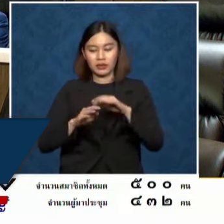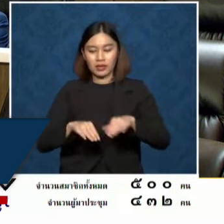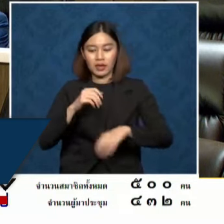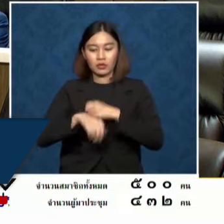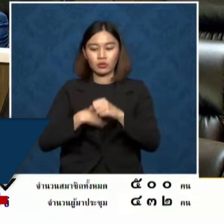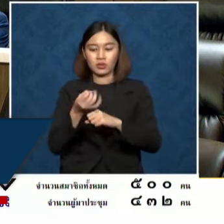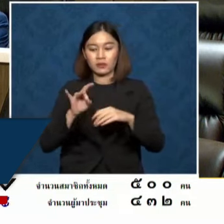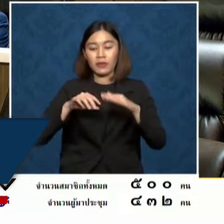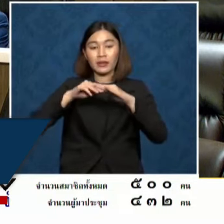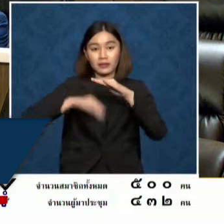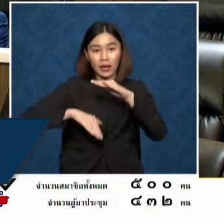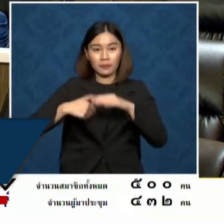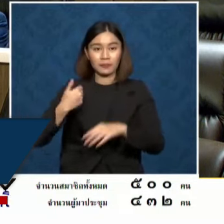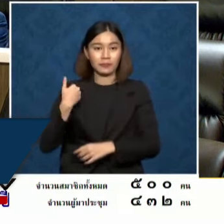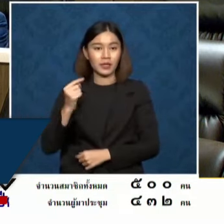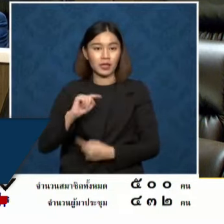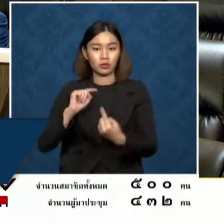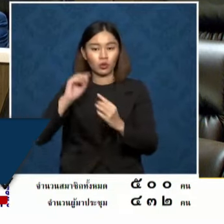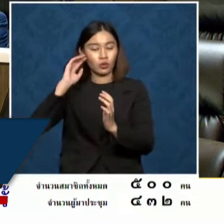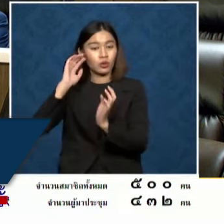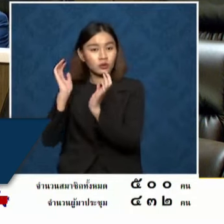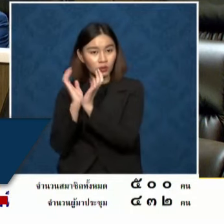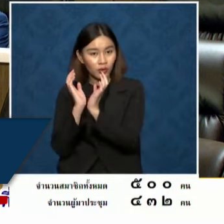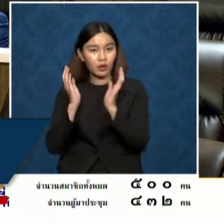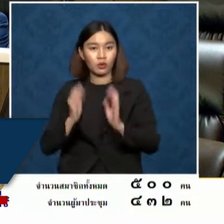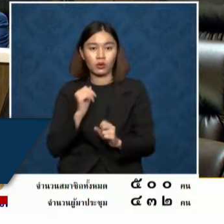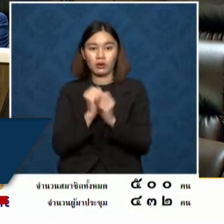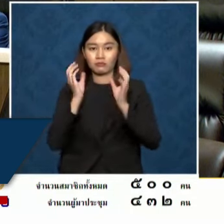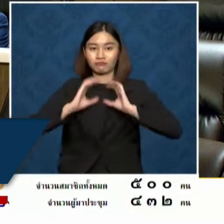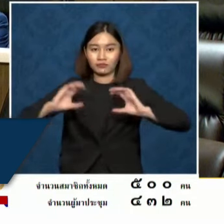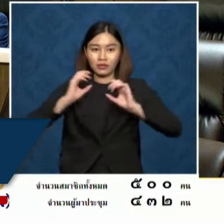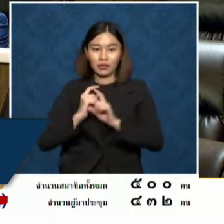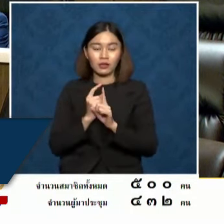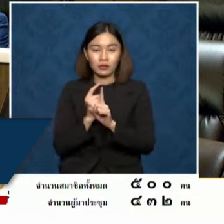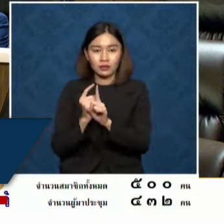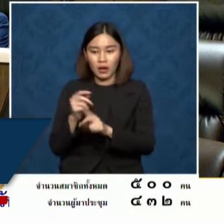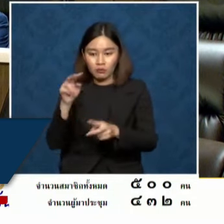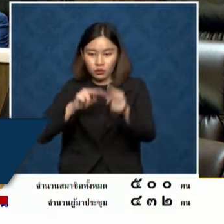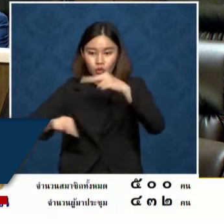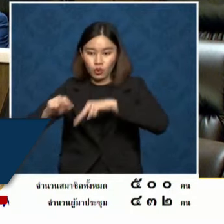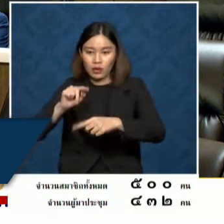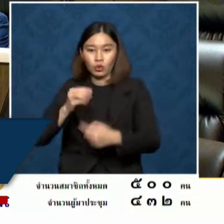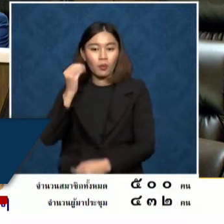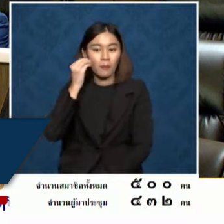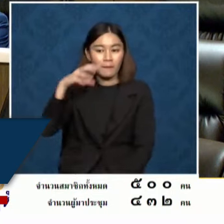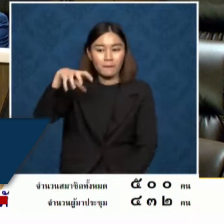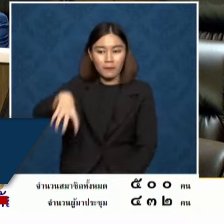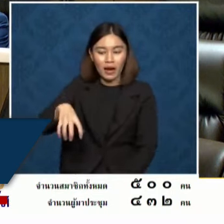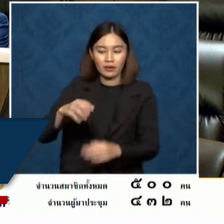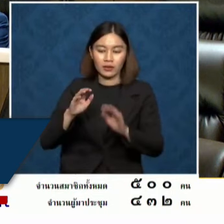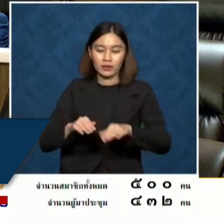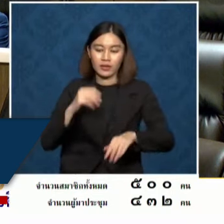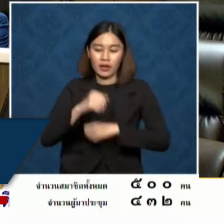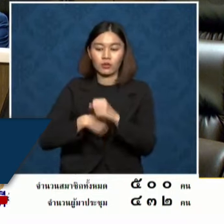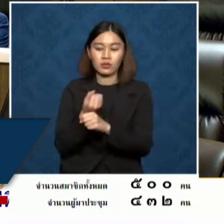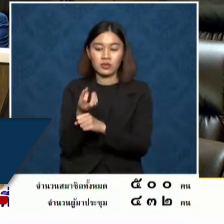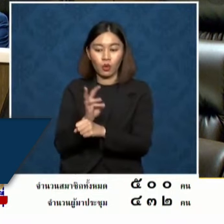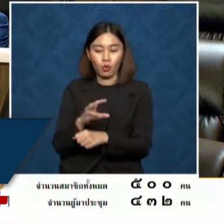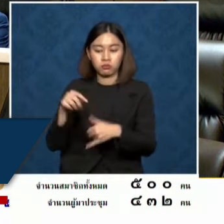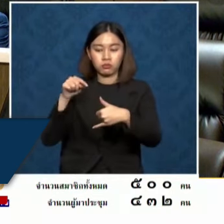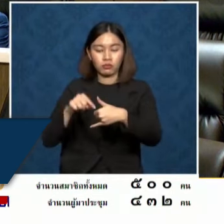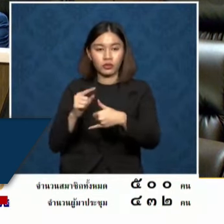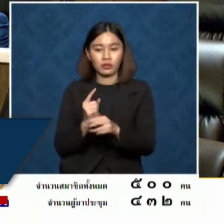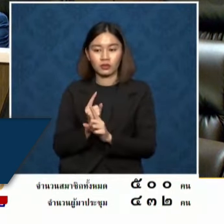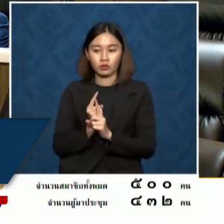18ปียังมีกรณีที่เจ้าหน้าที่รัฐคอยติดตามสอดส่องไปจนถึงบ้านนะครับเด็กอายุ 16ปีคนนึง